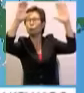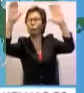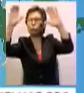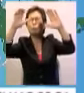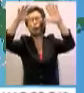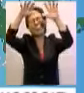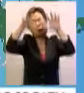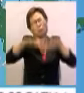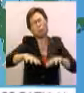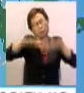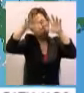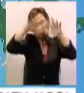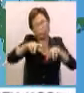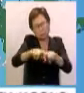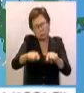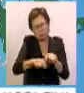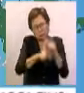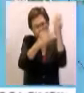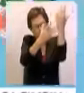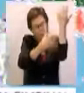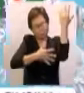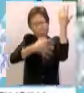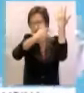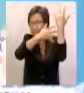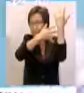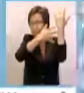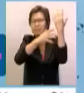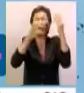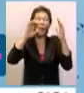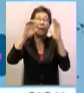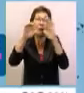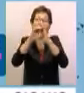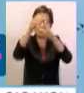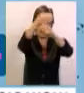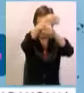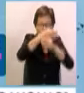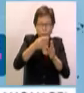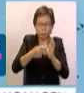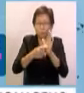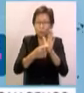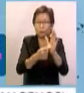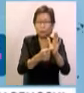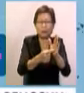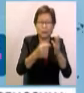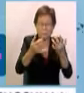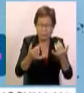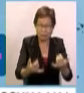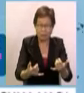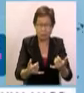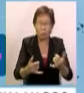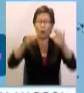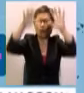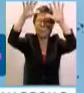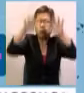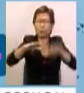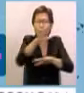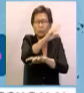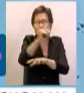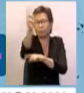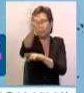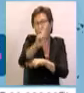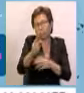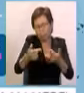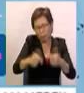agak lembap di kawasan yang tersebut. Melalui paparan imej gambar radar juga diperhatikan ketika ini, hujan lebat dan ribut petir